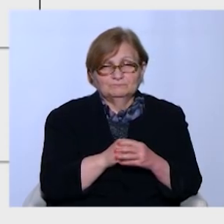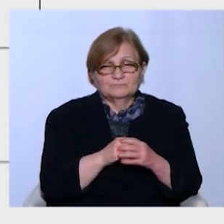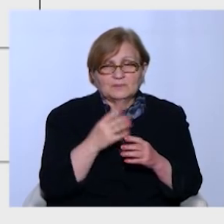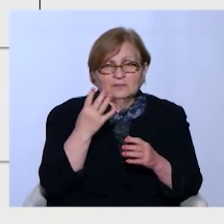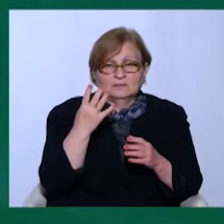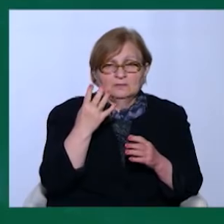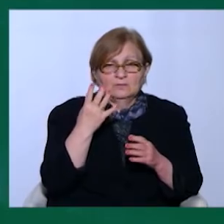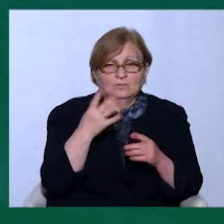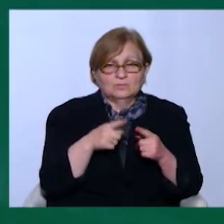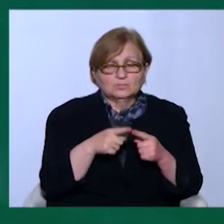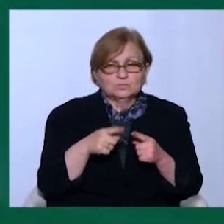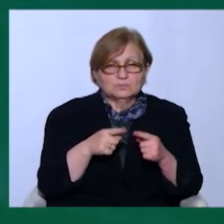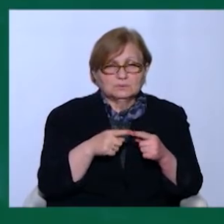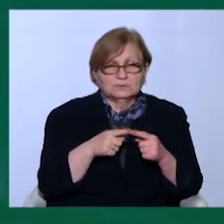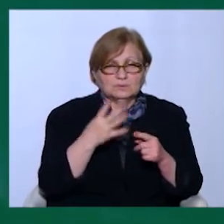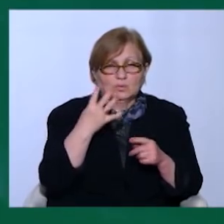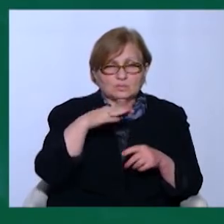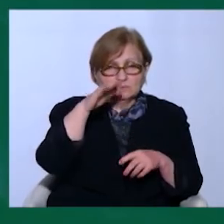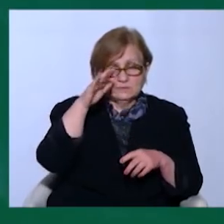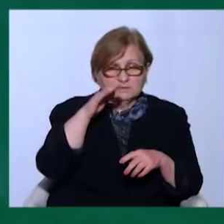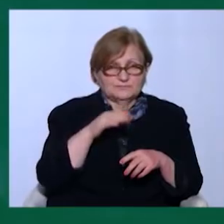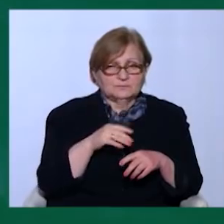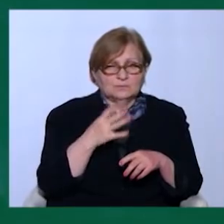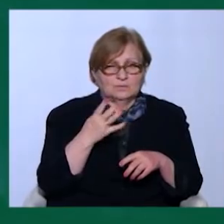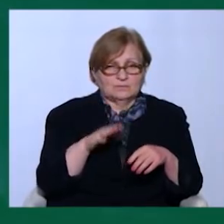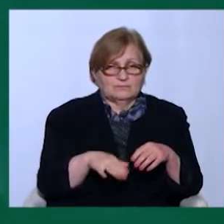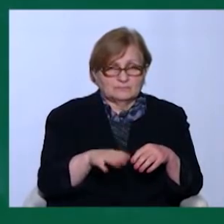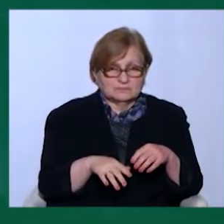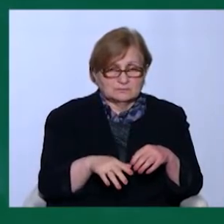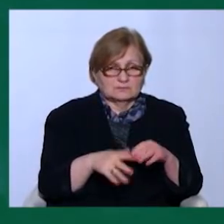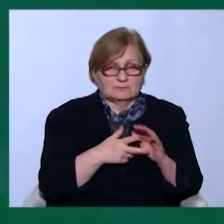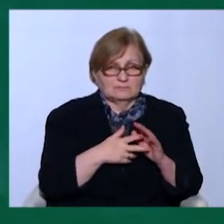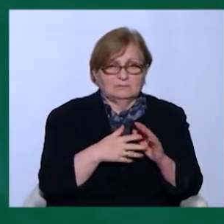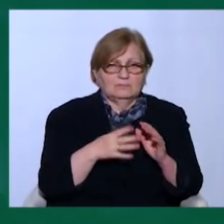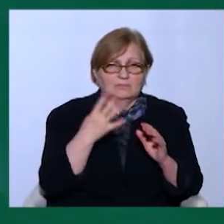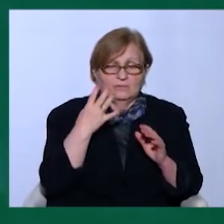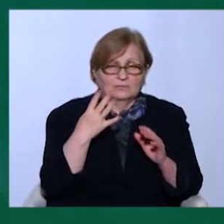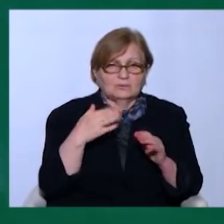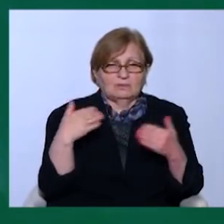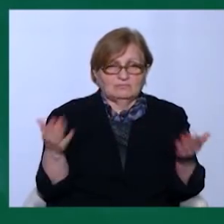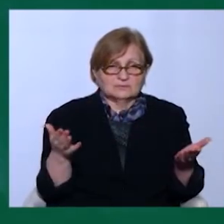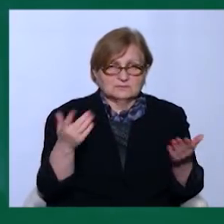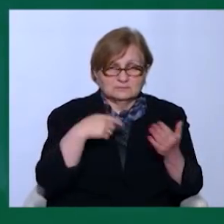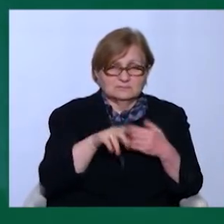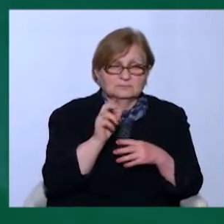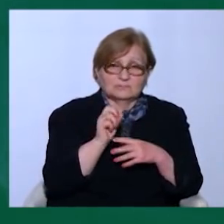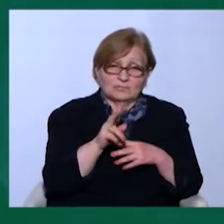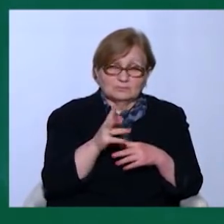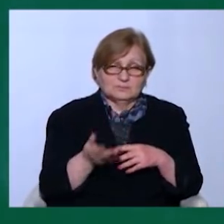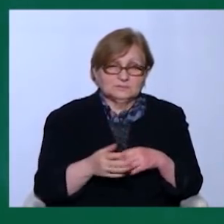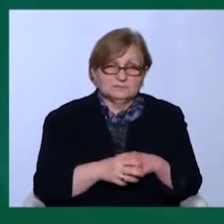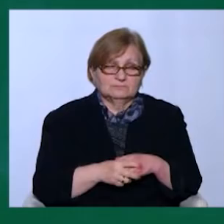ოთხკუთხა პრიზმა. ოთხი ზემოთ, ოთხი ქვემოთ, ოთხიც გვერდით. სულ